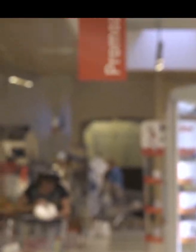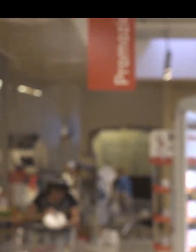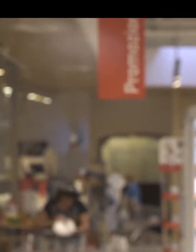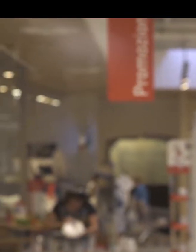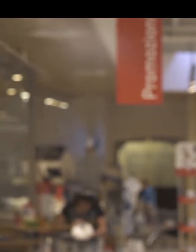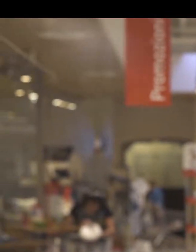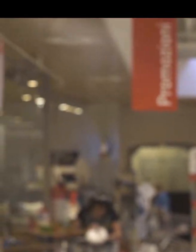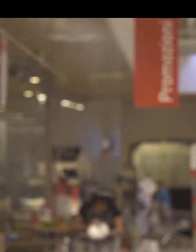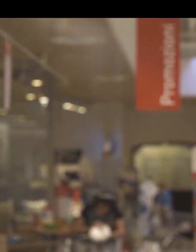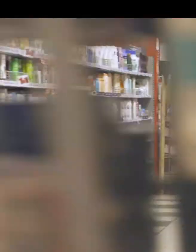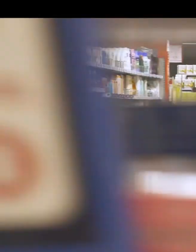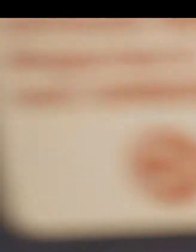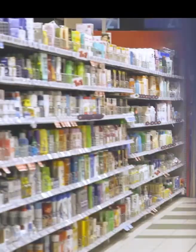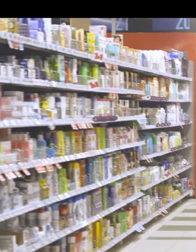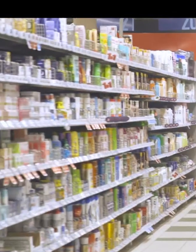scaffali.